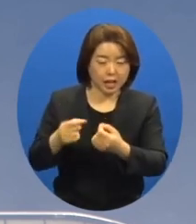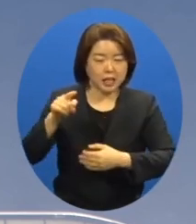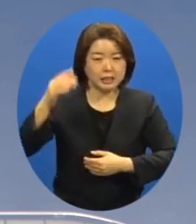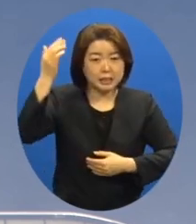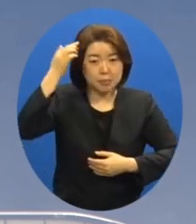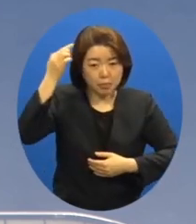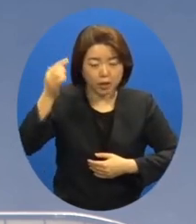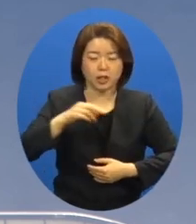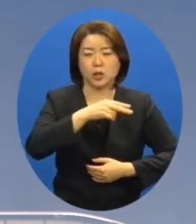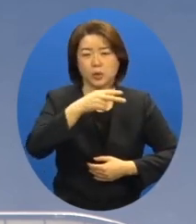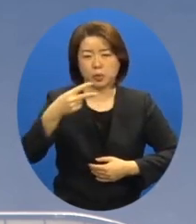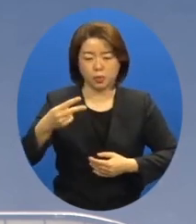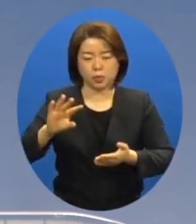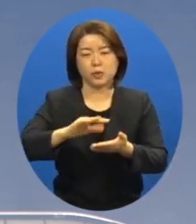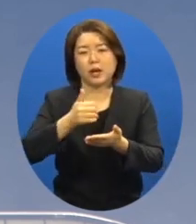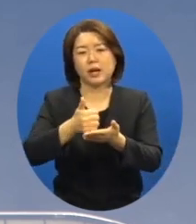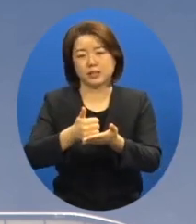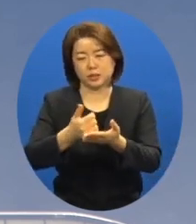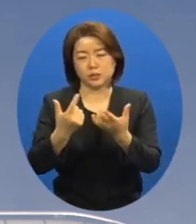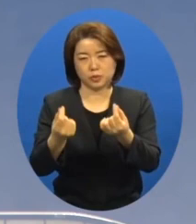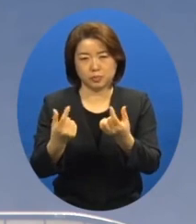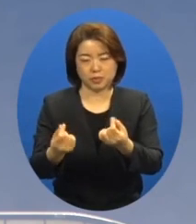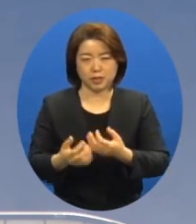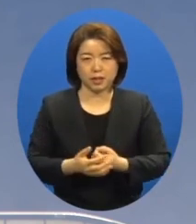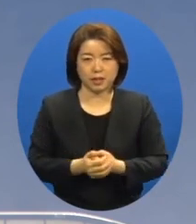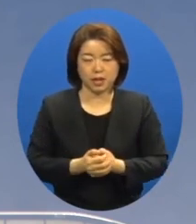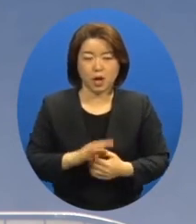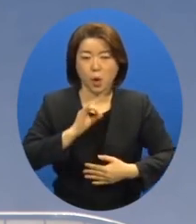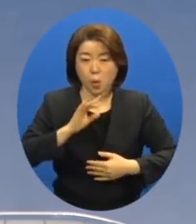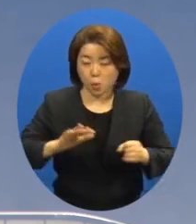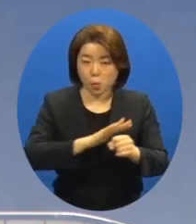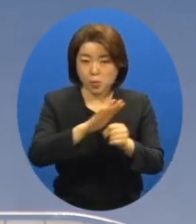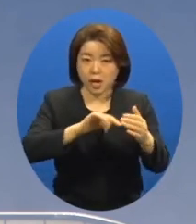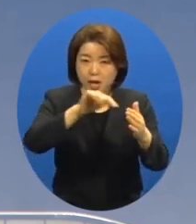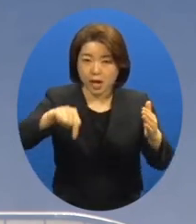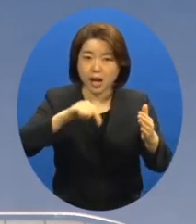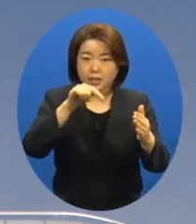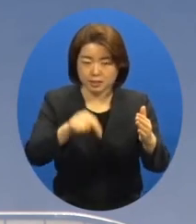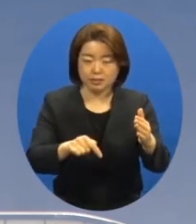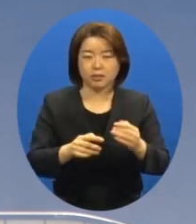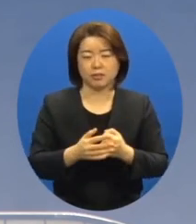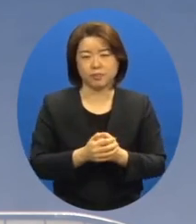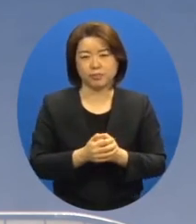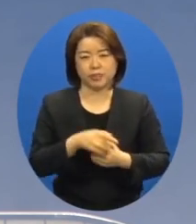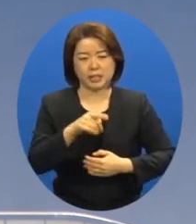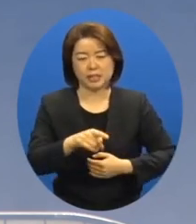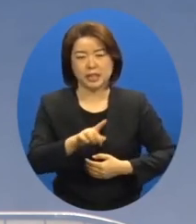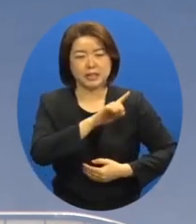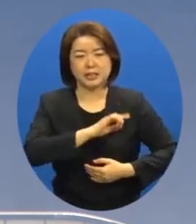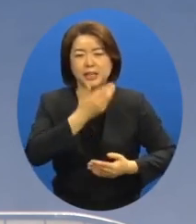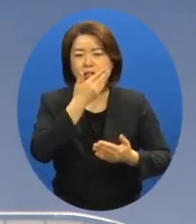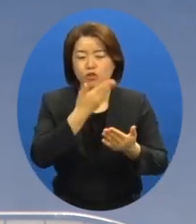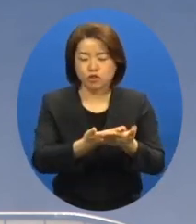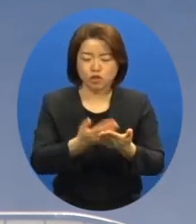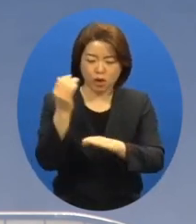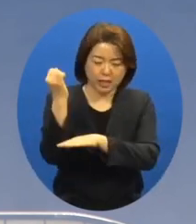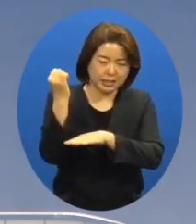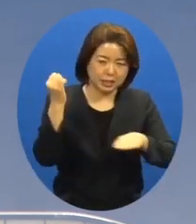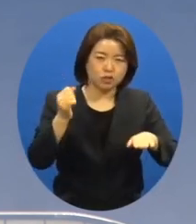곧 그리스도라. 오직 사랑 안에서. 이것이 가장 중요한